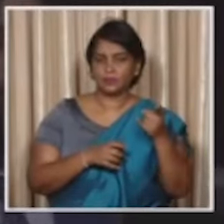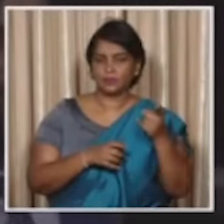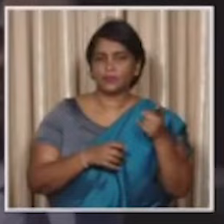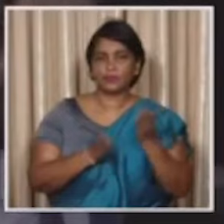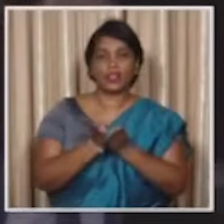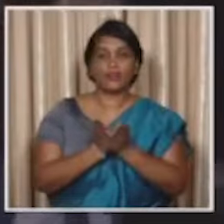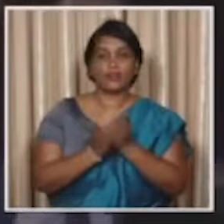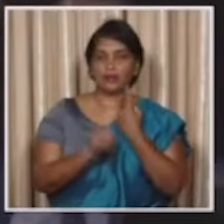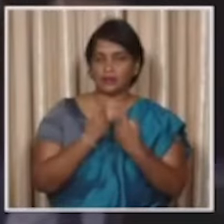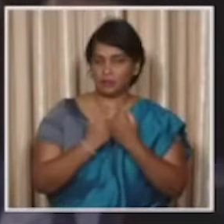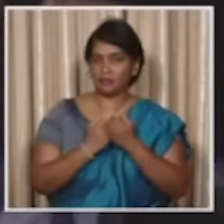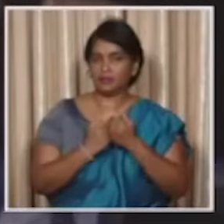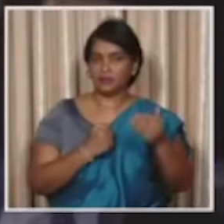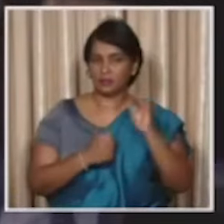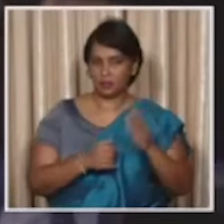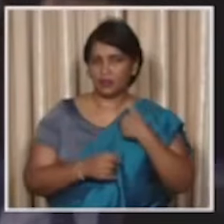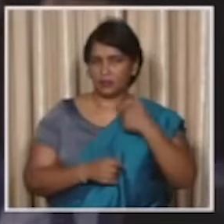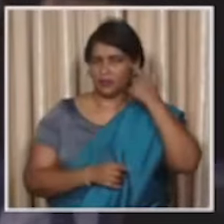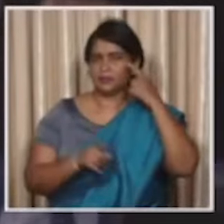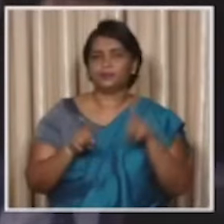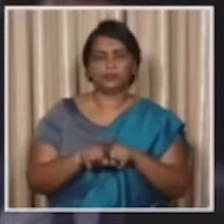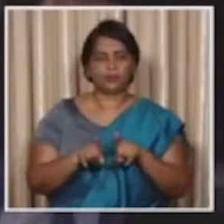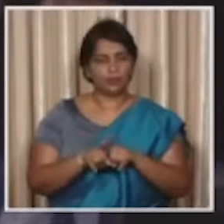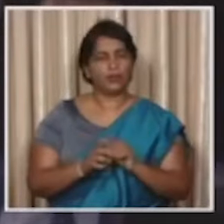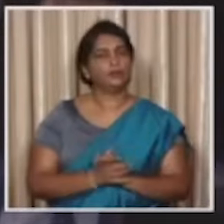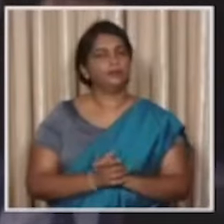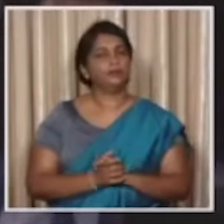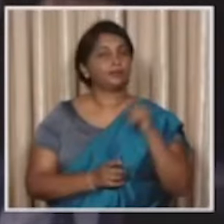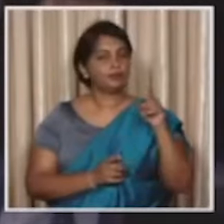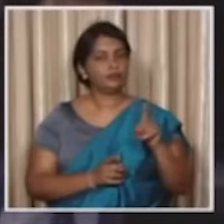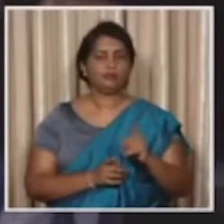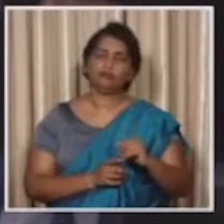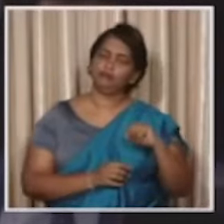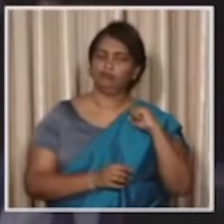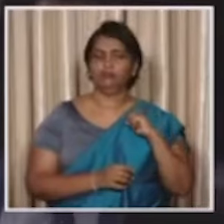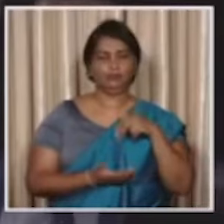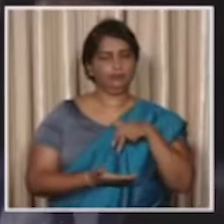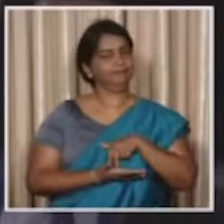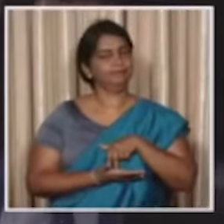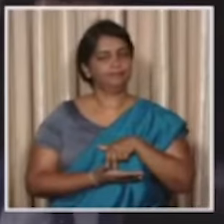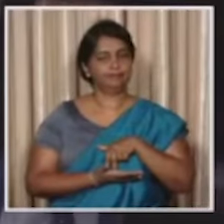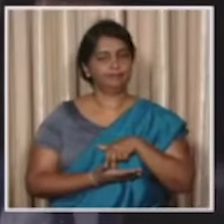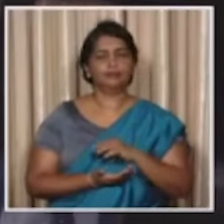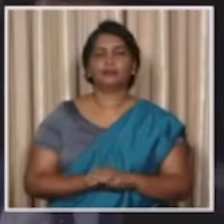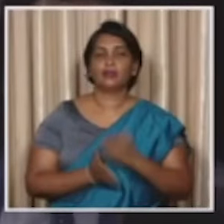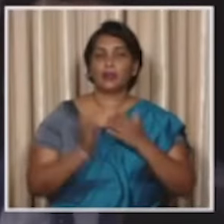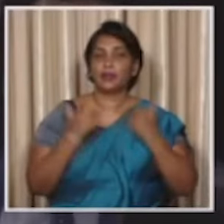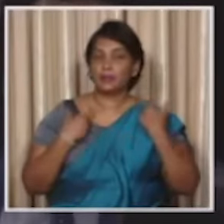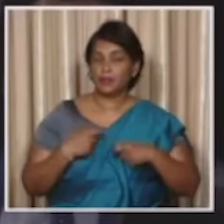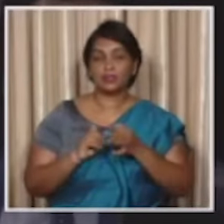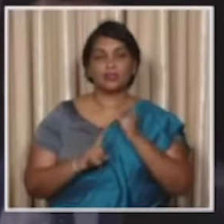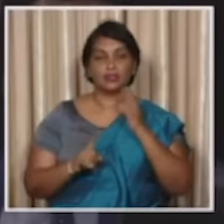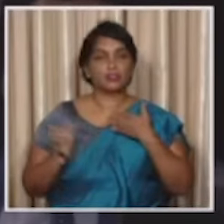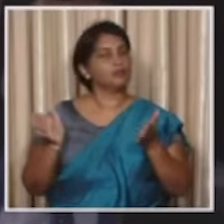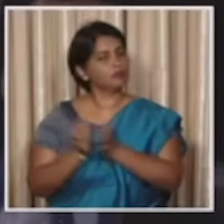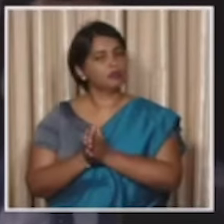විනය පරීක්ෂණයකුත් තියන්න කටයුතු කරේ මට මතක හැටියට. එතුමා නිවර්දිය කෙලින් හිටගත්තා. මහින්ද රාජපක්ෂ